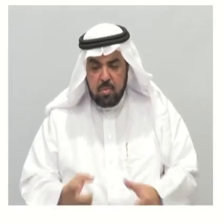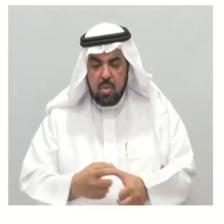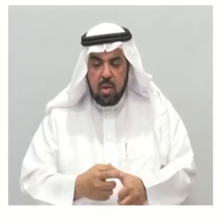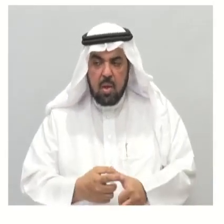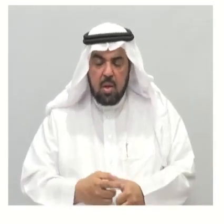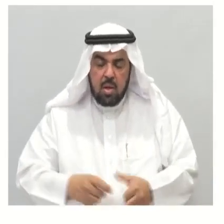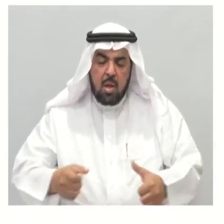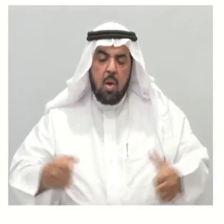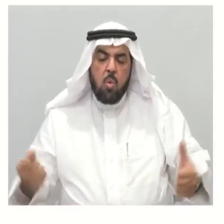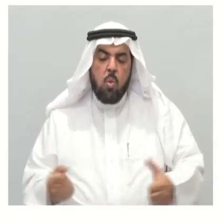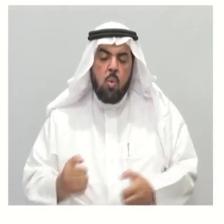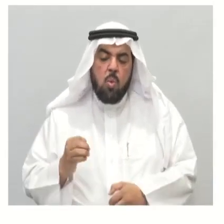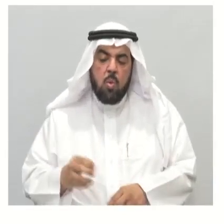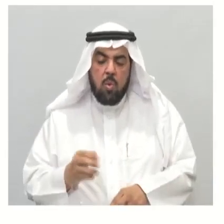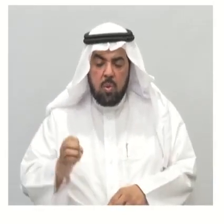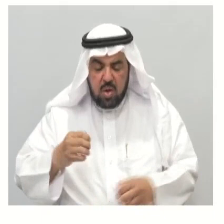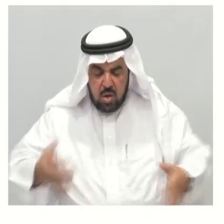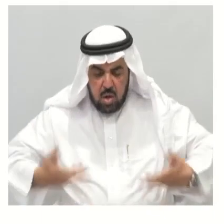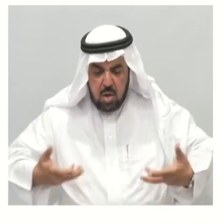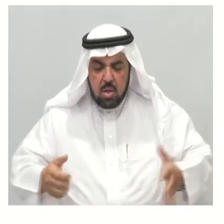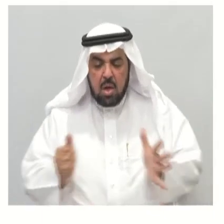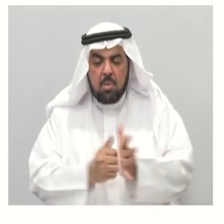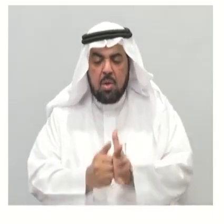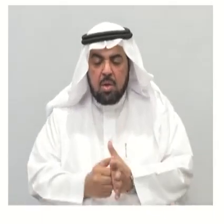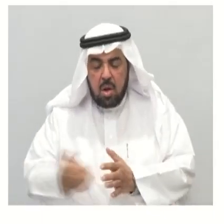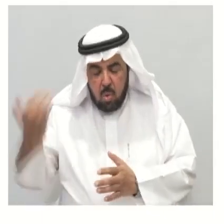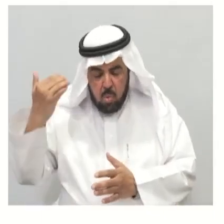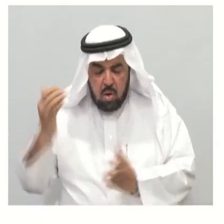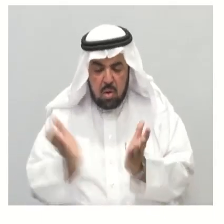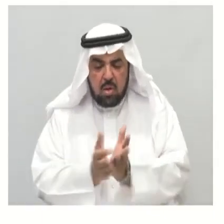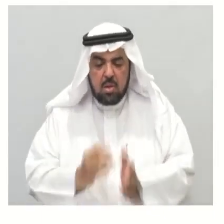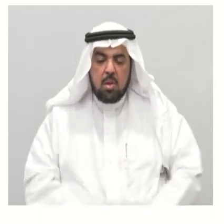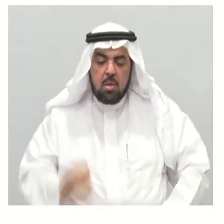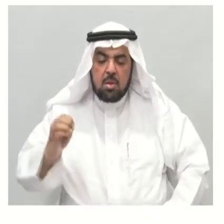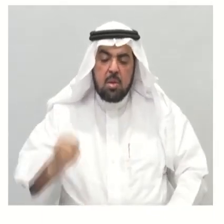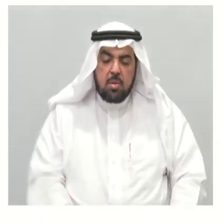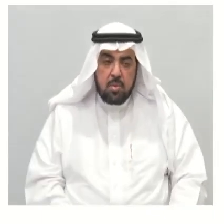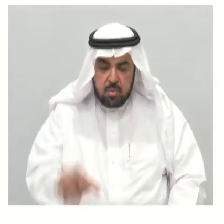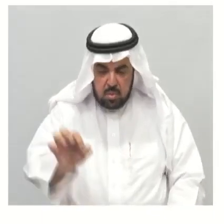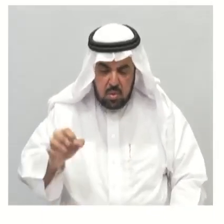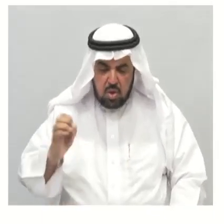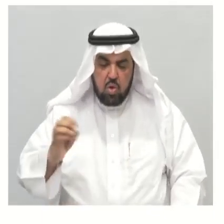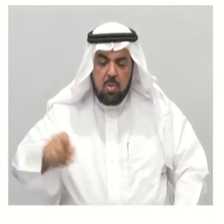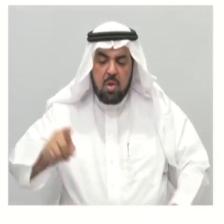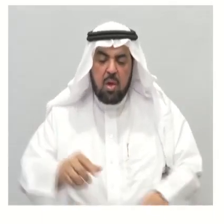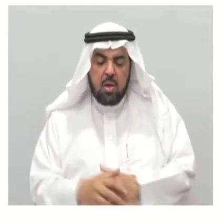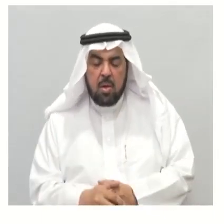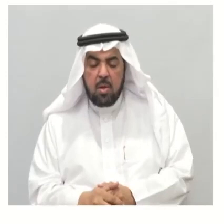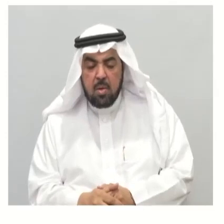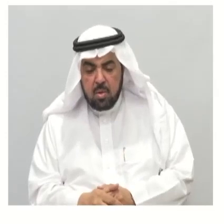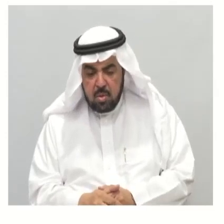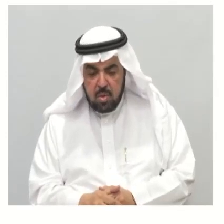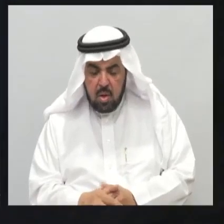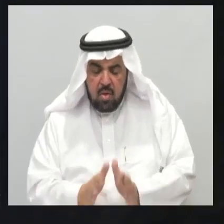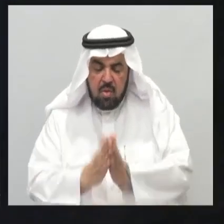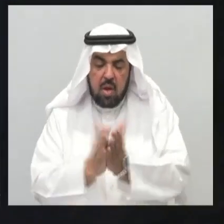دعونا نقوم بحل النشاط المنزلي الذي قمت بطرحه عليكم الحصة الماضية واختر الإجابة الصحيحة. افتح